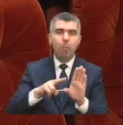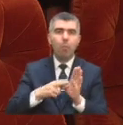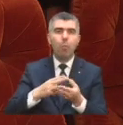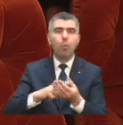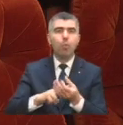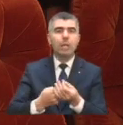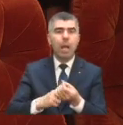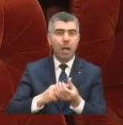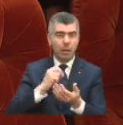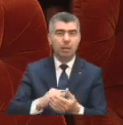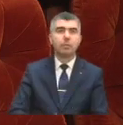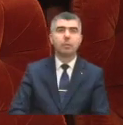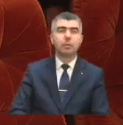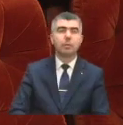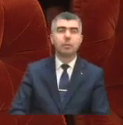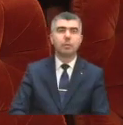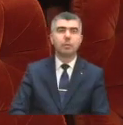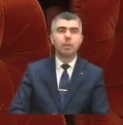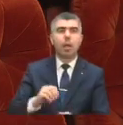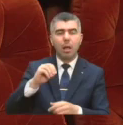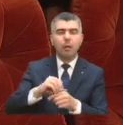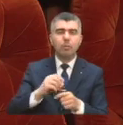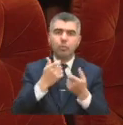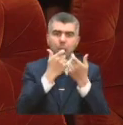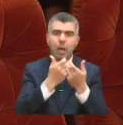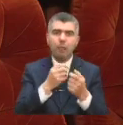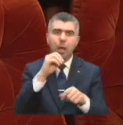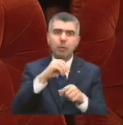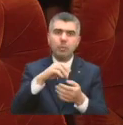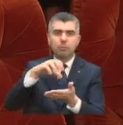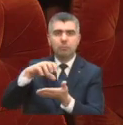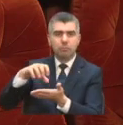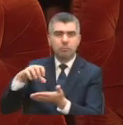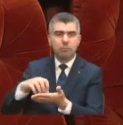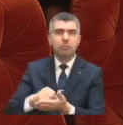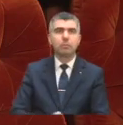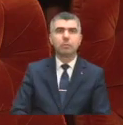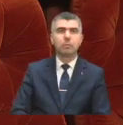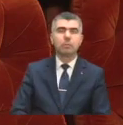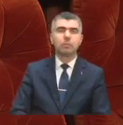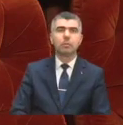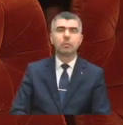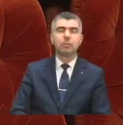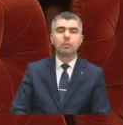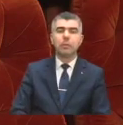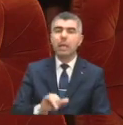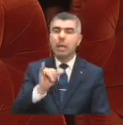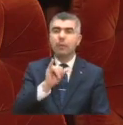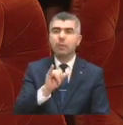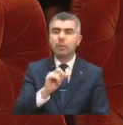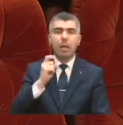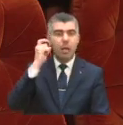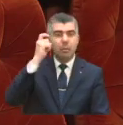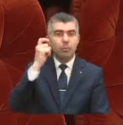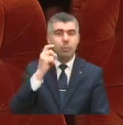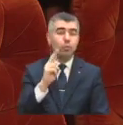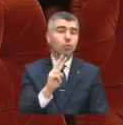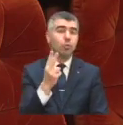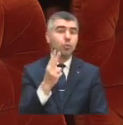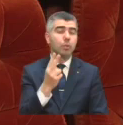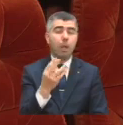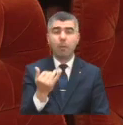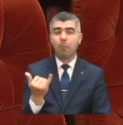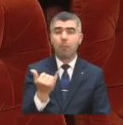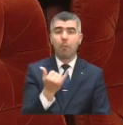ميدلت، وكذلك وفي اماكن اخرى عندي هنا مجموعه تاع الاماكن. غير فقط سنبدو التصور، جوج الامور سنبدو التصور